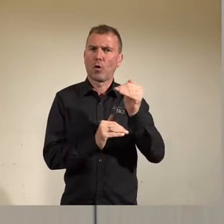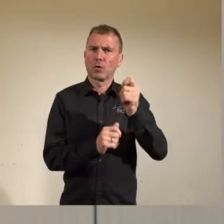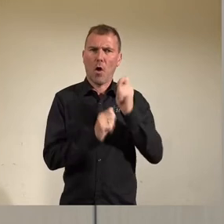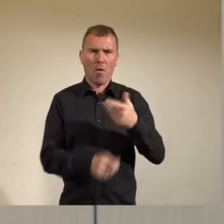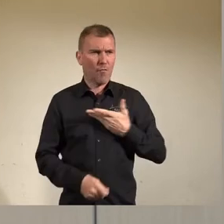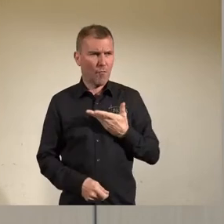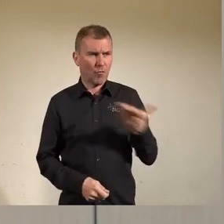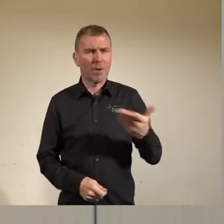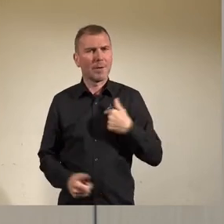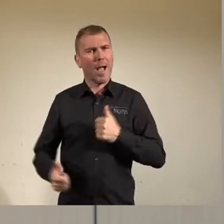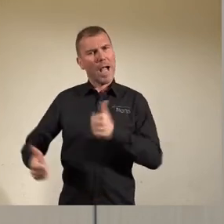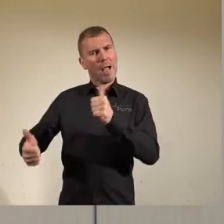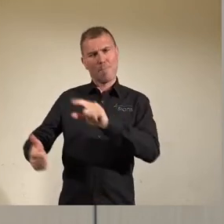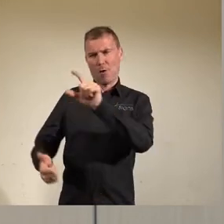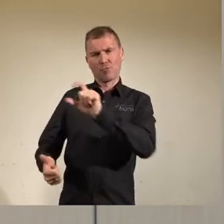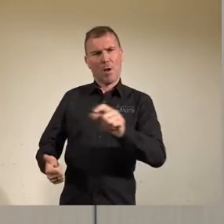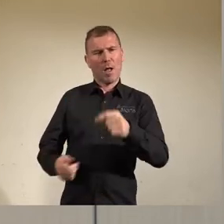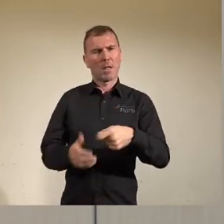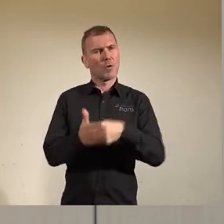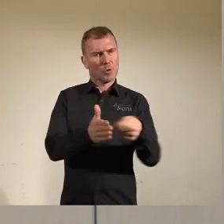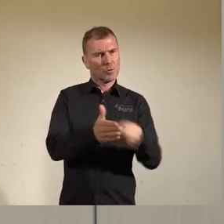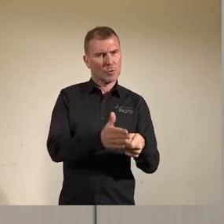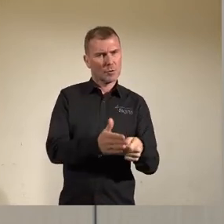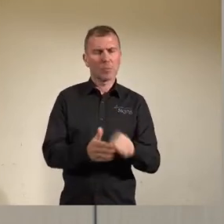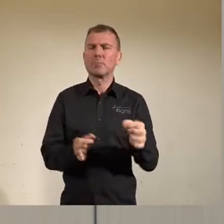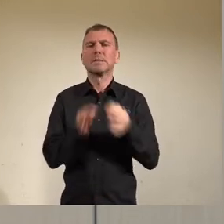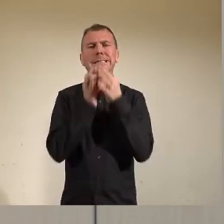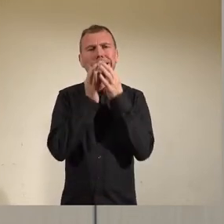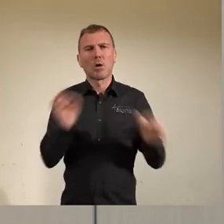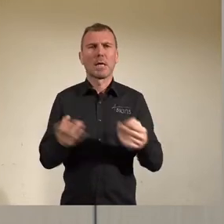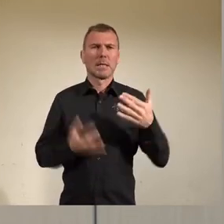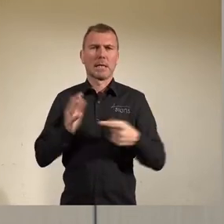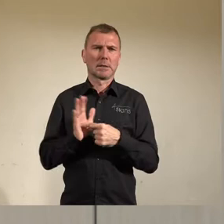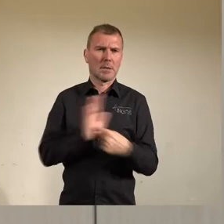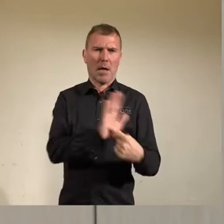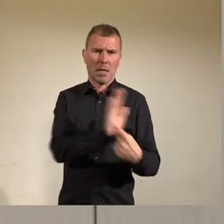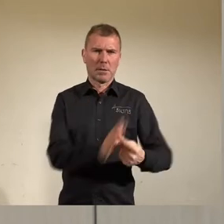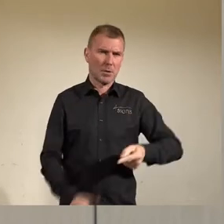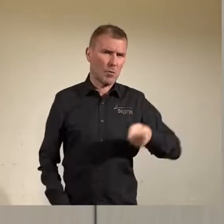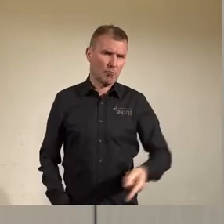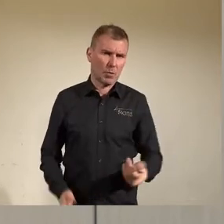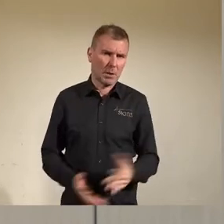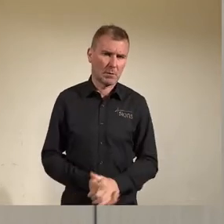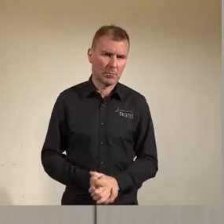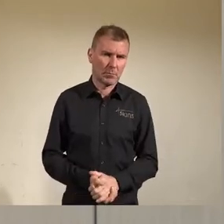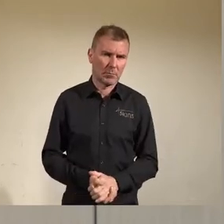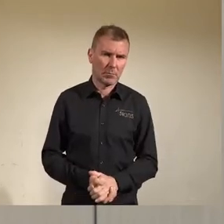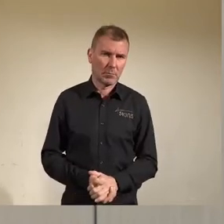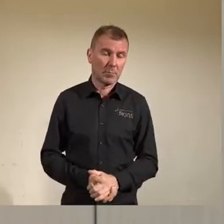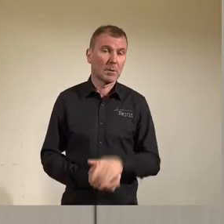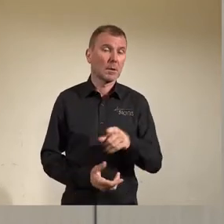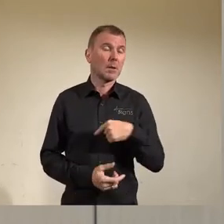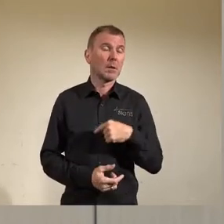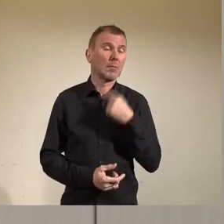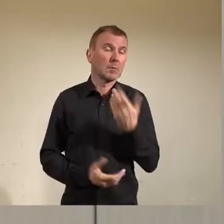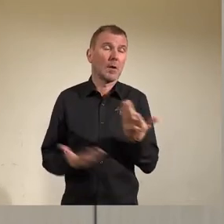Kürzungsvorschläge, die pauschal gemacht worden sind, auch konkret untersetzen müssen. Ich sage es